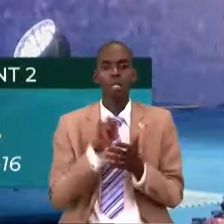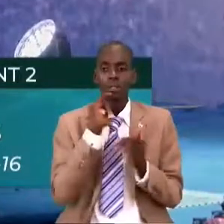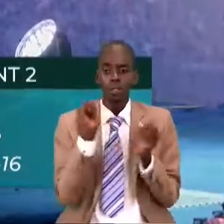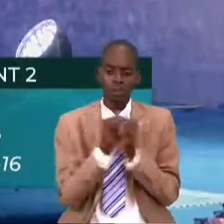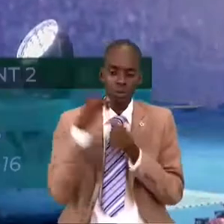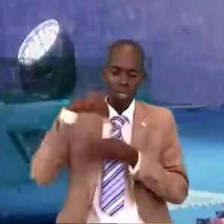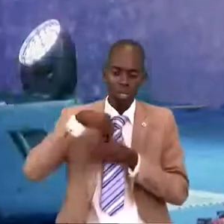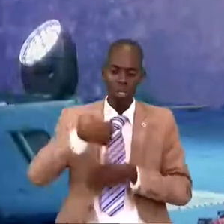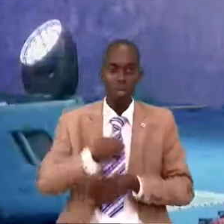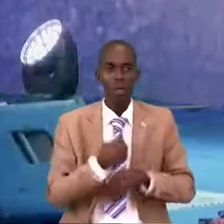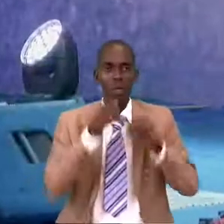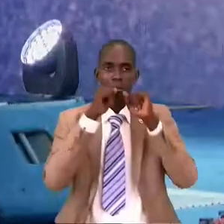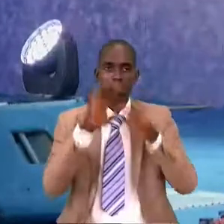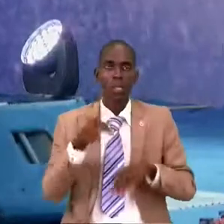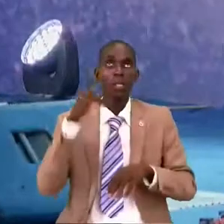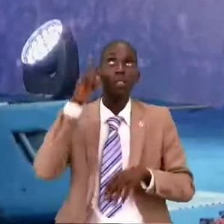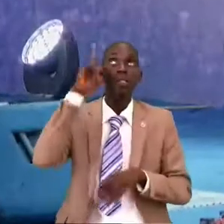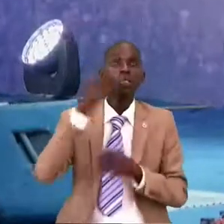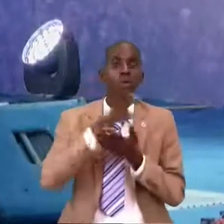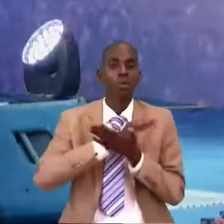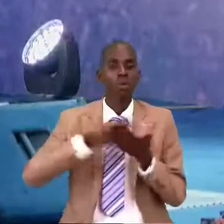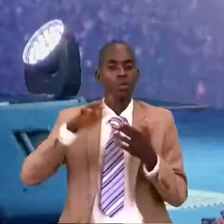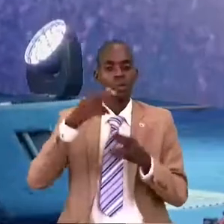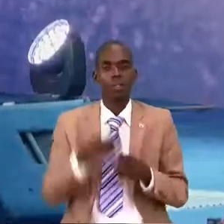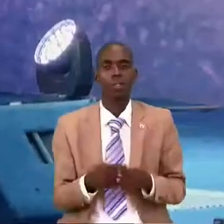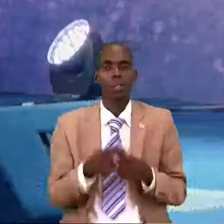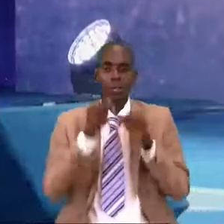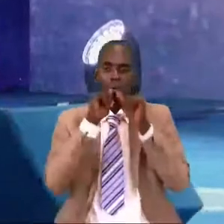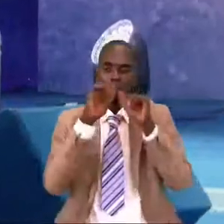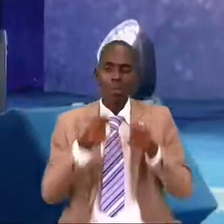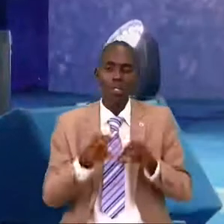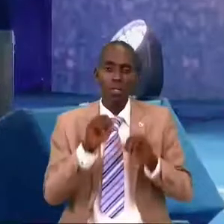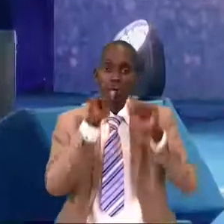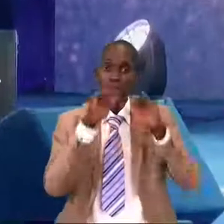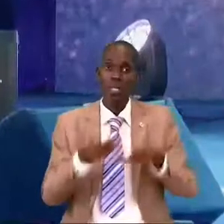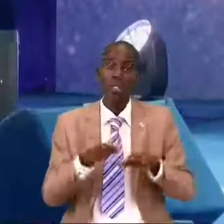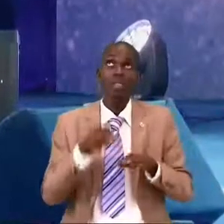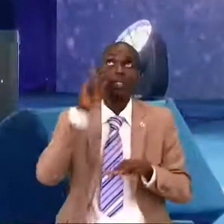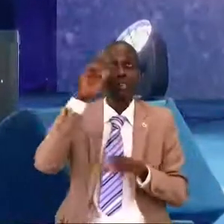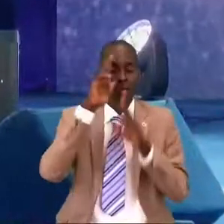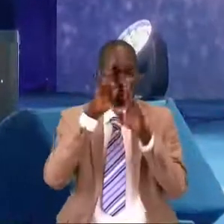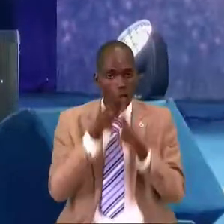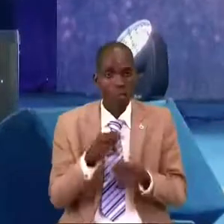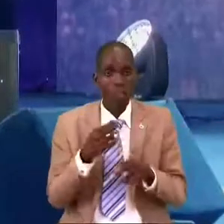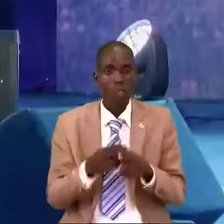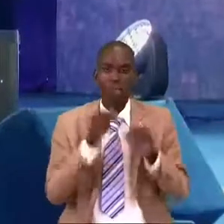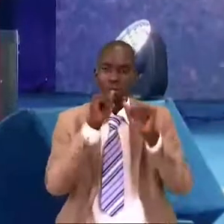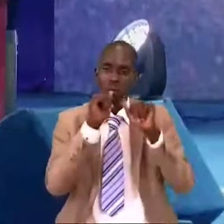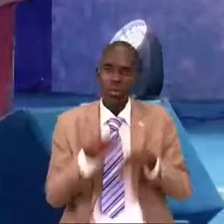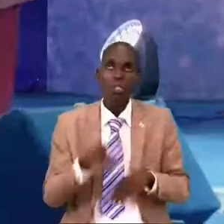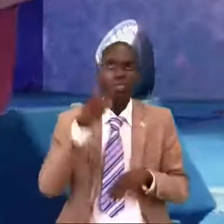Mon âme bénit son nom honoré, bénit son nom exalté, bénit son